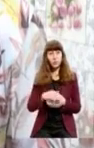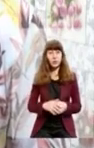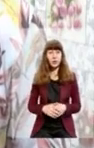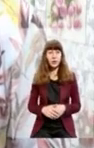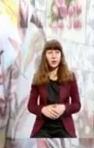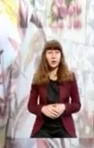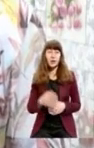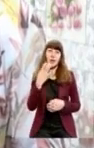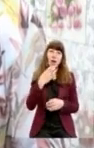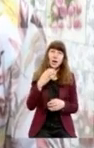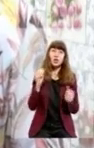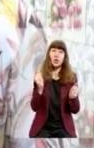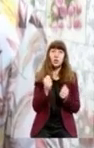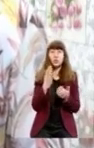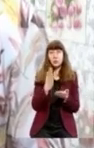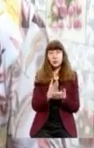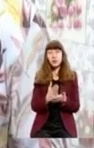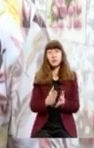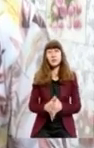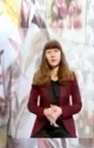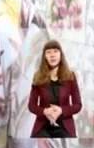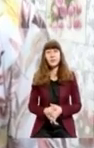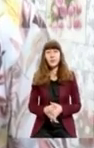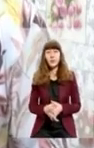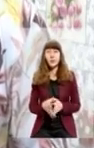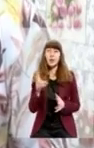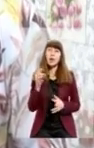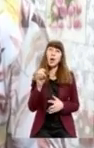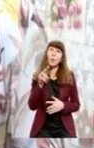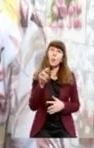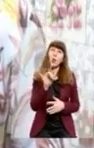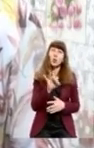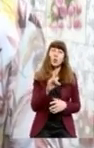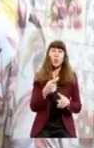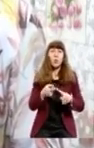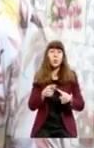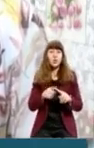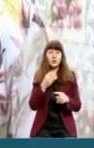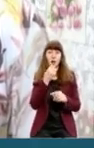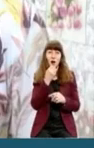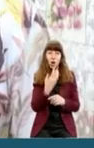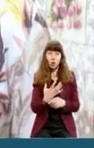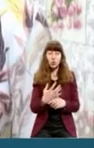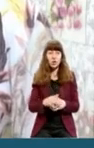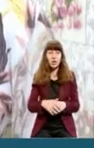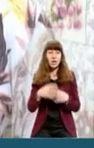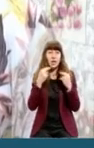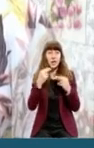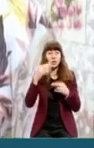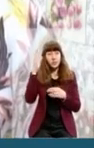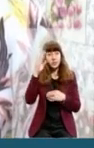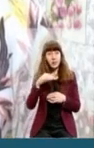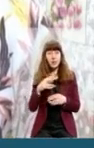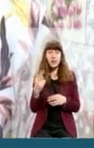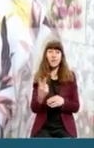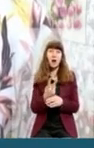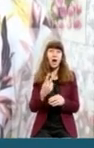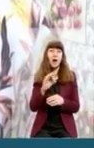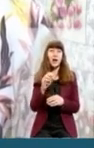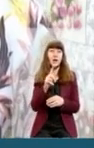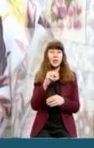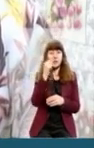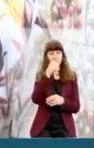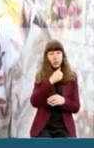и горячее холодная вода как положена напор очень хороший качество воды два раза в год